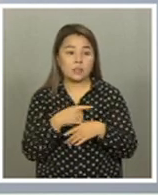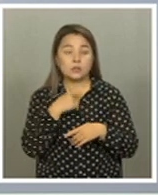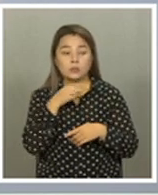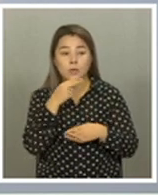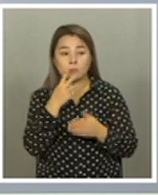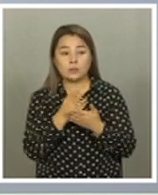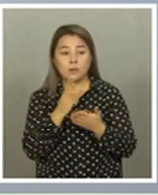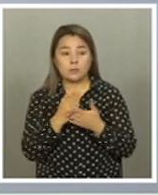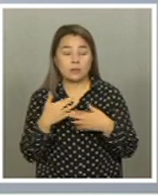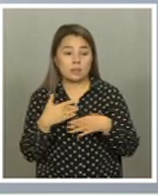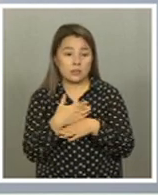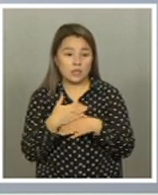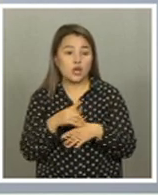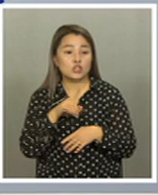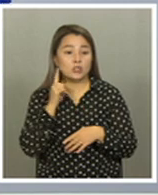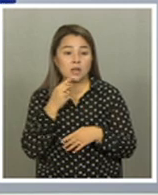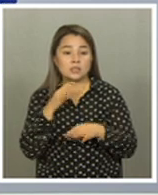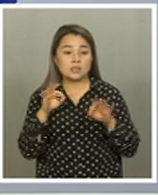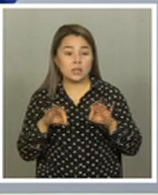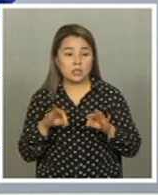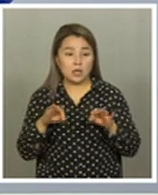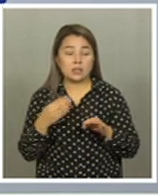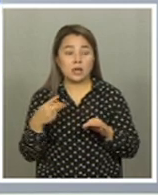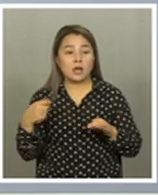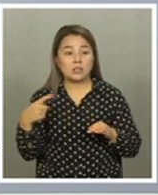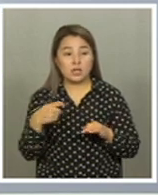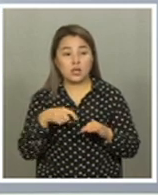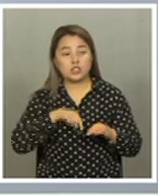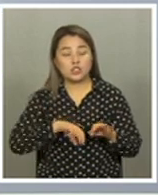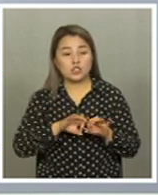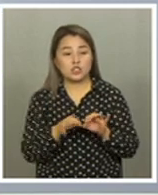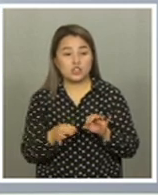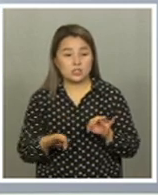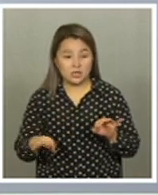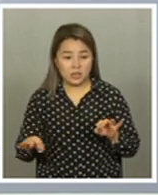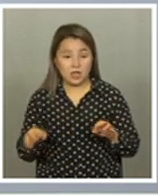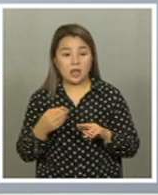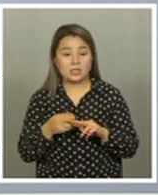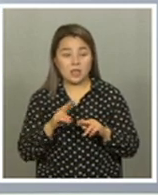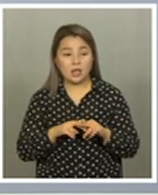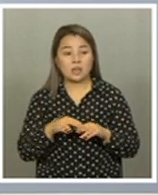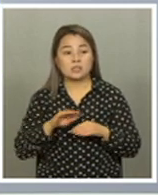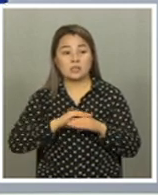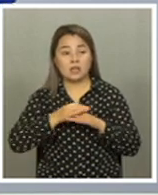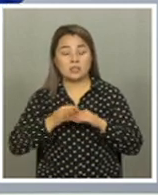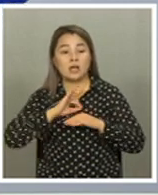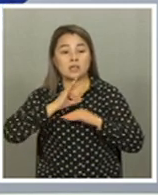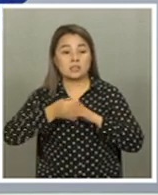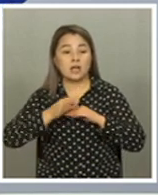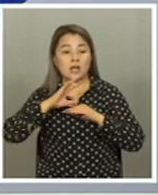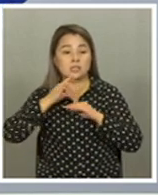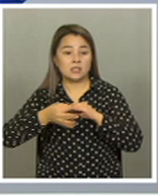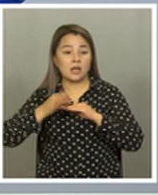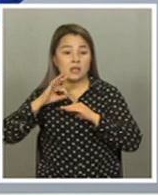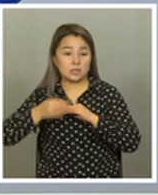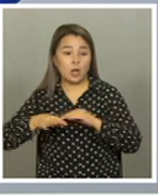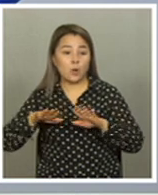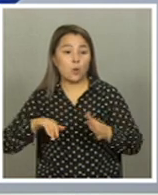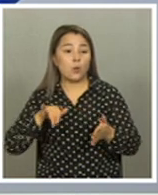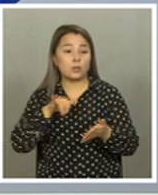Мұндағы жасыл түсті шұбалшаңның ішегі. Осының сыртында сақина тәрізді орналасқан